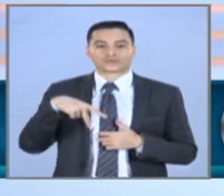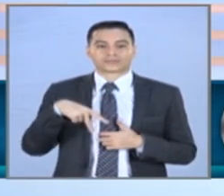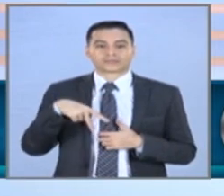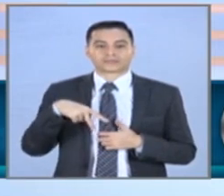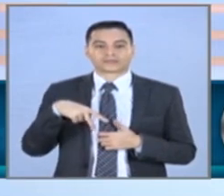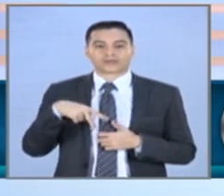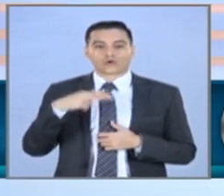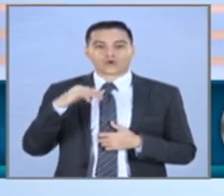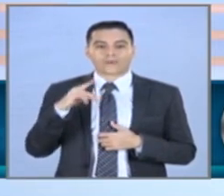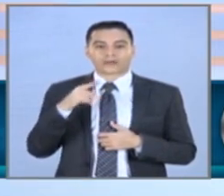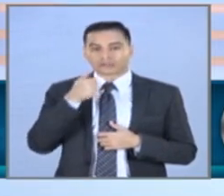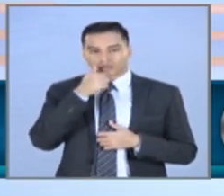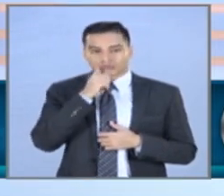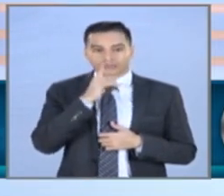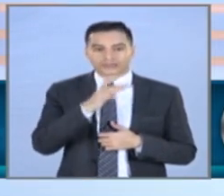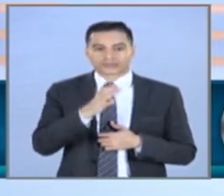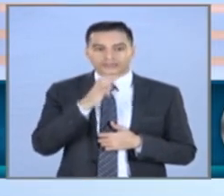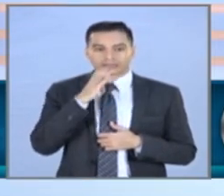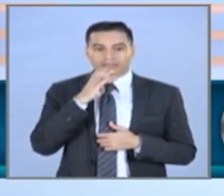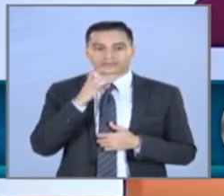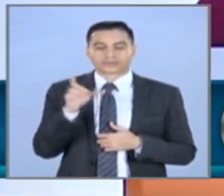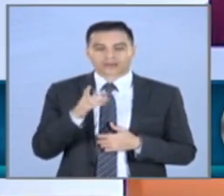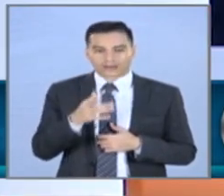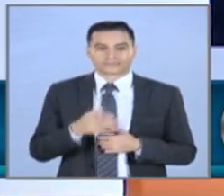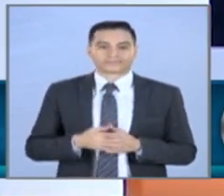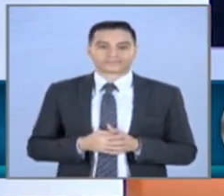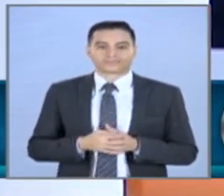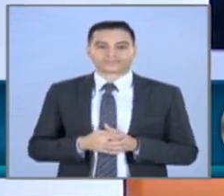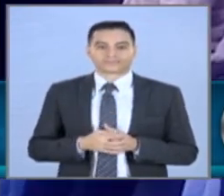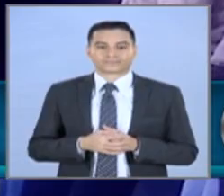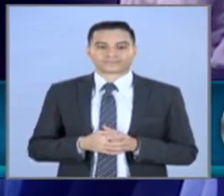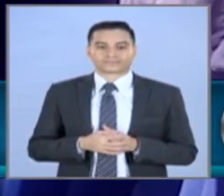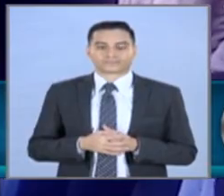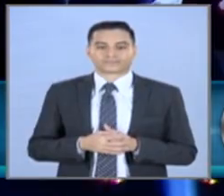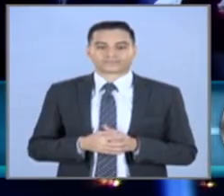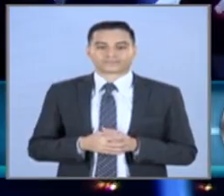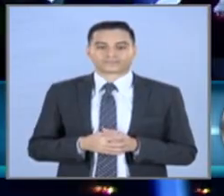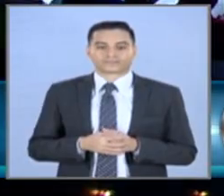1985. عمر، الصين، إجابة صحيحة.